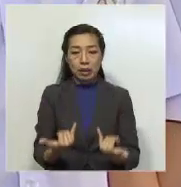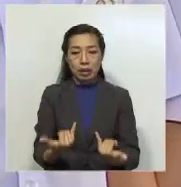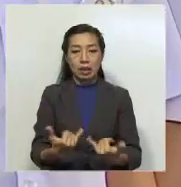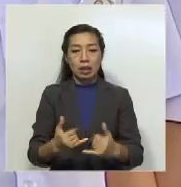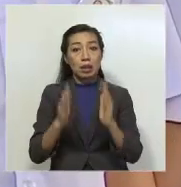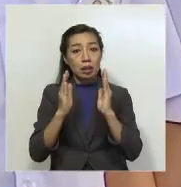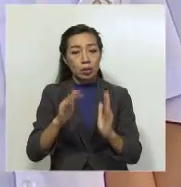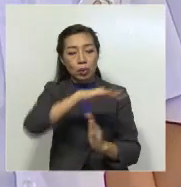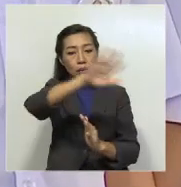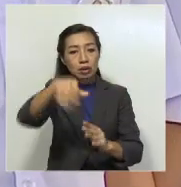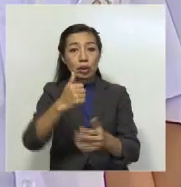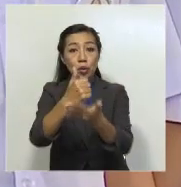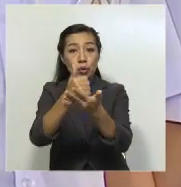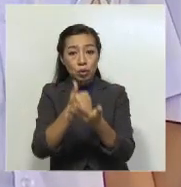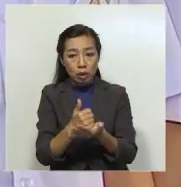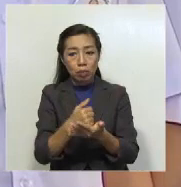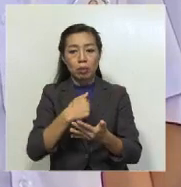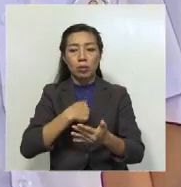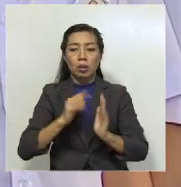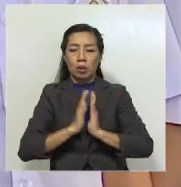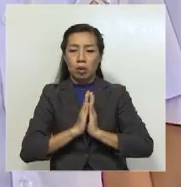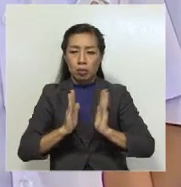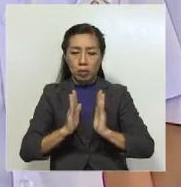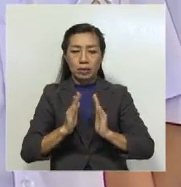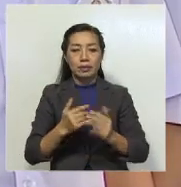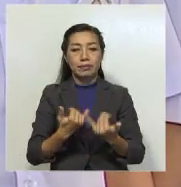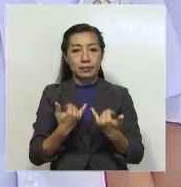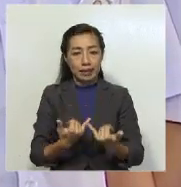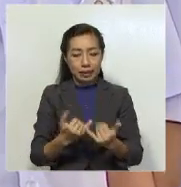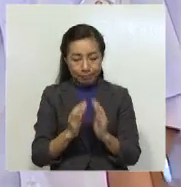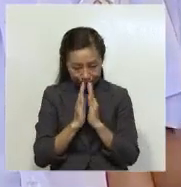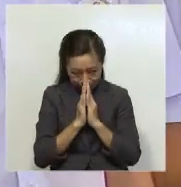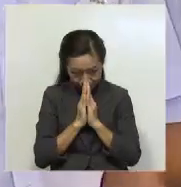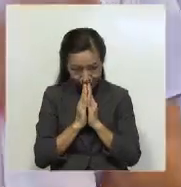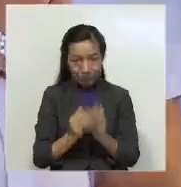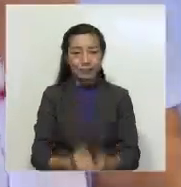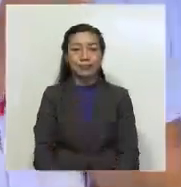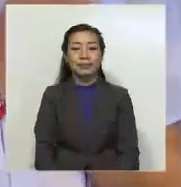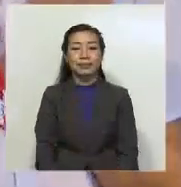ผู้มีพระคุณทุกท่านจากหัวใจอีกครั้งครับสวัสดีครับ